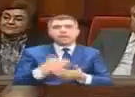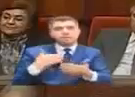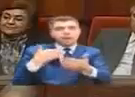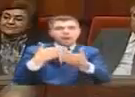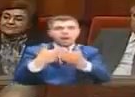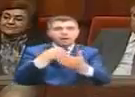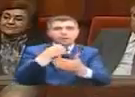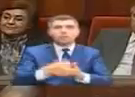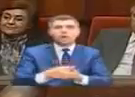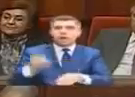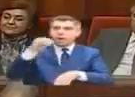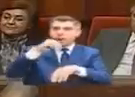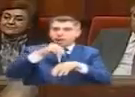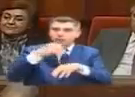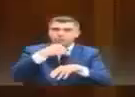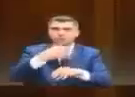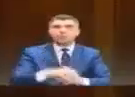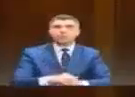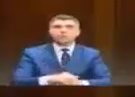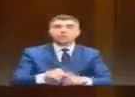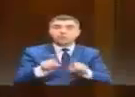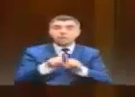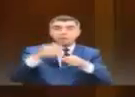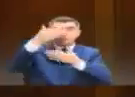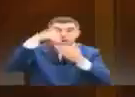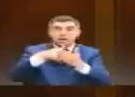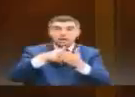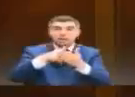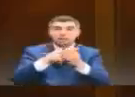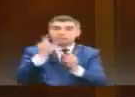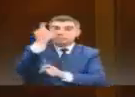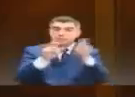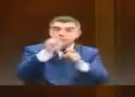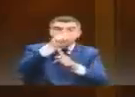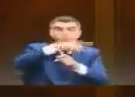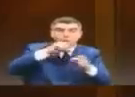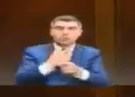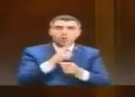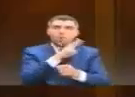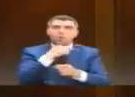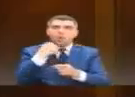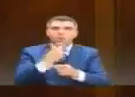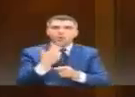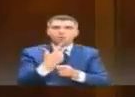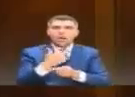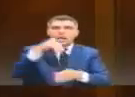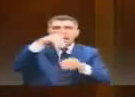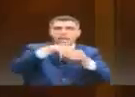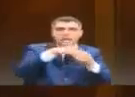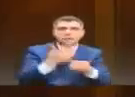وختاما اعود للتاكيد بان المغرب مواطنين ومؤسسات واحزاب